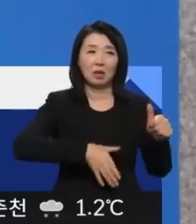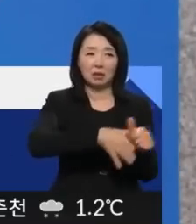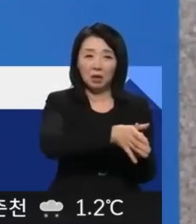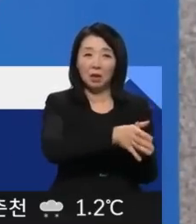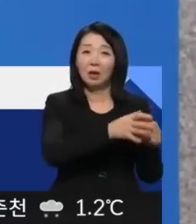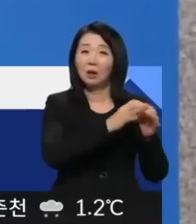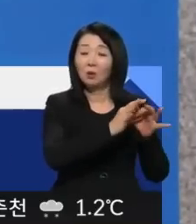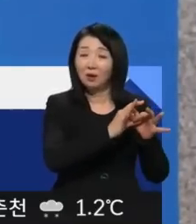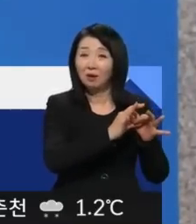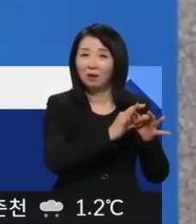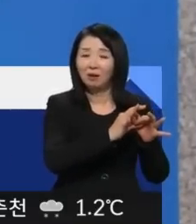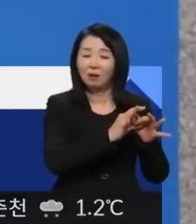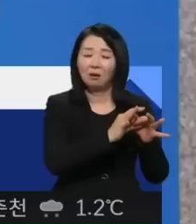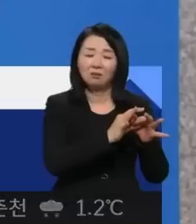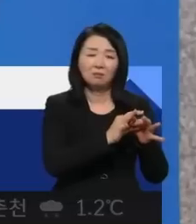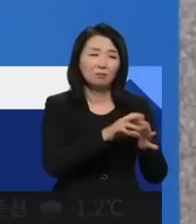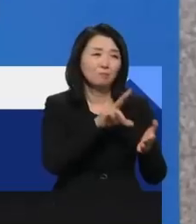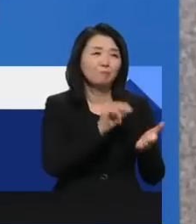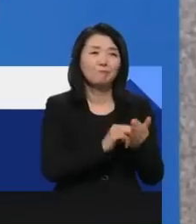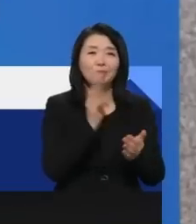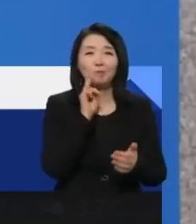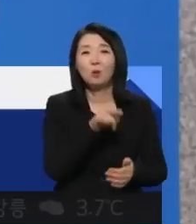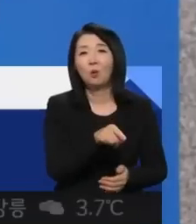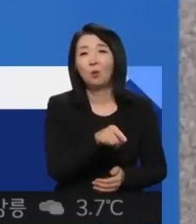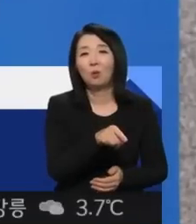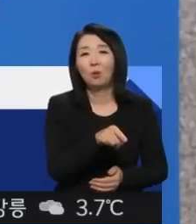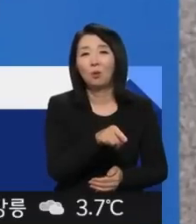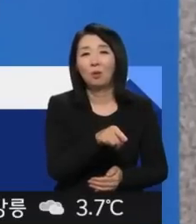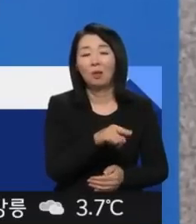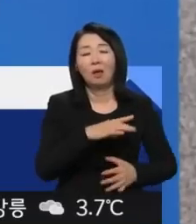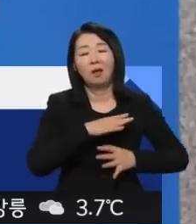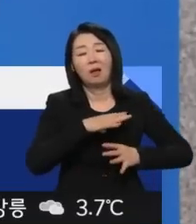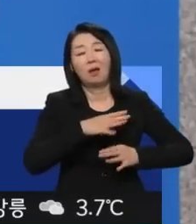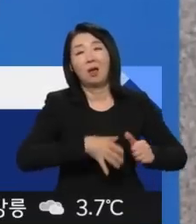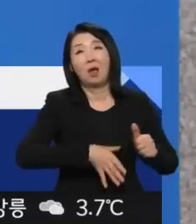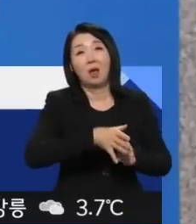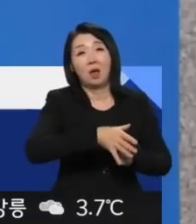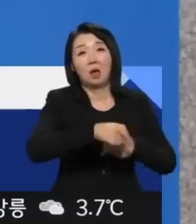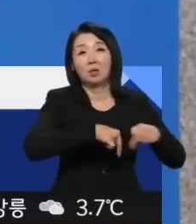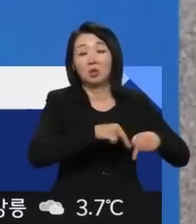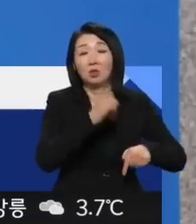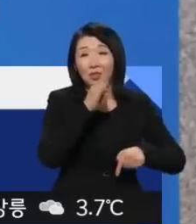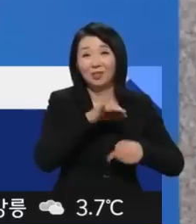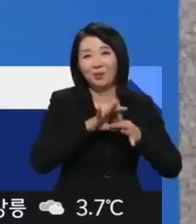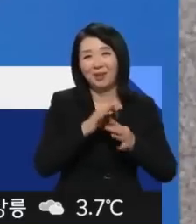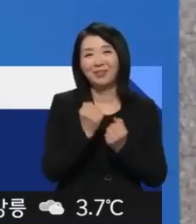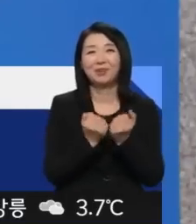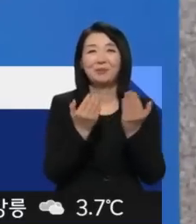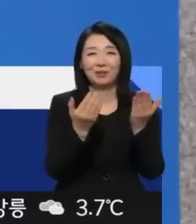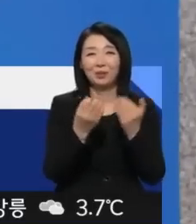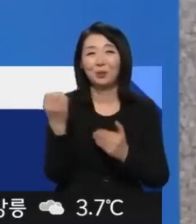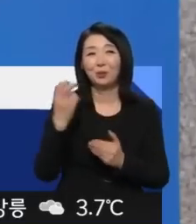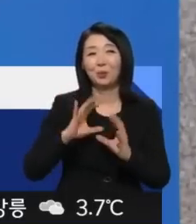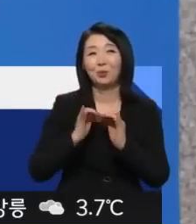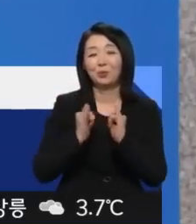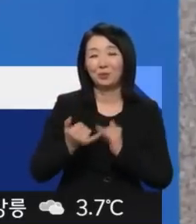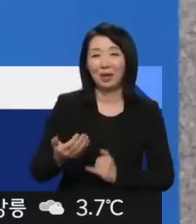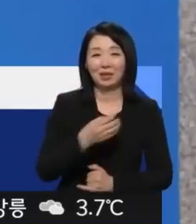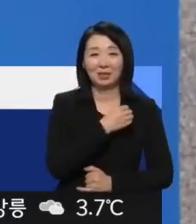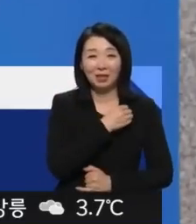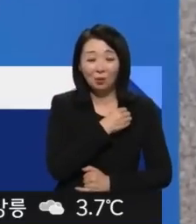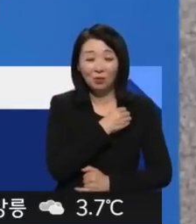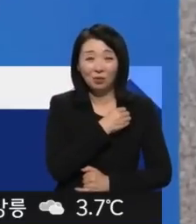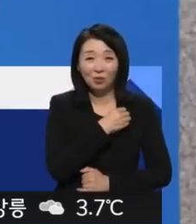관련된 정치 탄압들이 심화되고 있고 또 그로 인한 공포 정치가 되고 있기 때문에 이 관련된 말씀도 드리면서 국민과 당원의